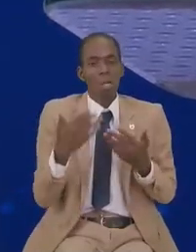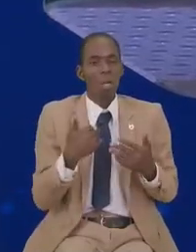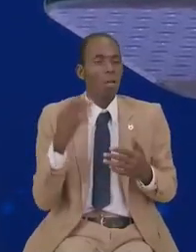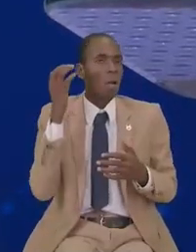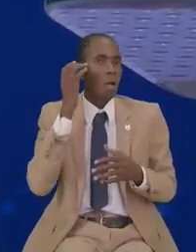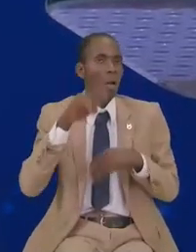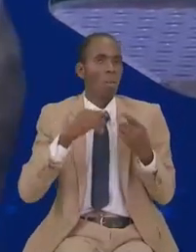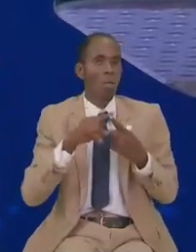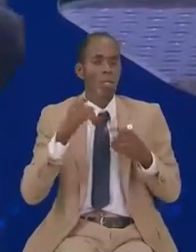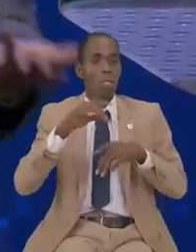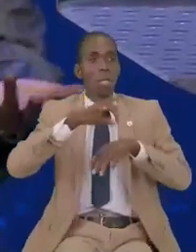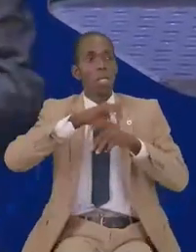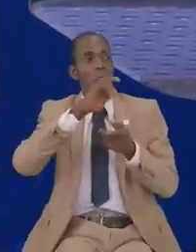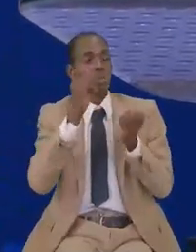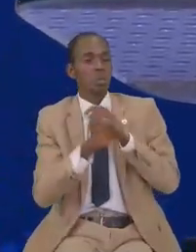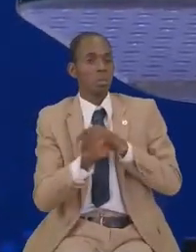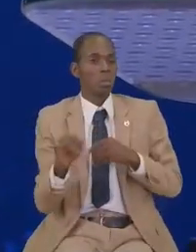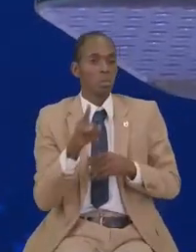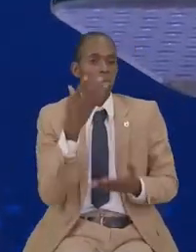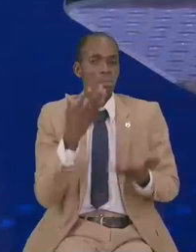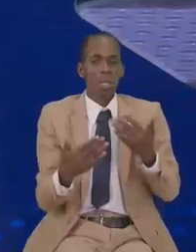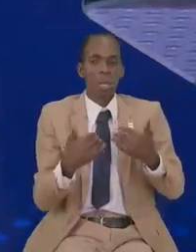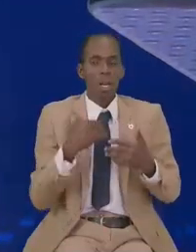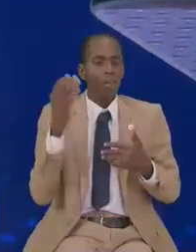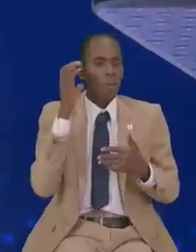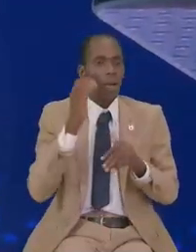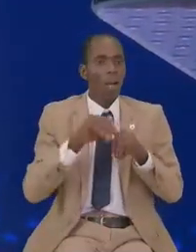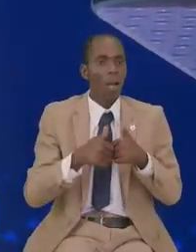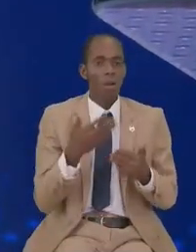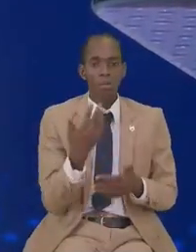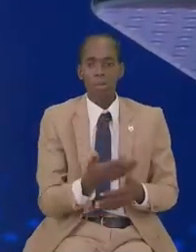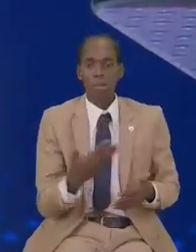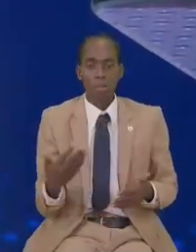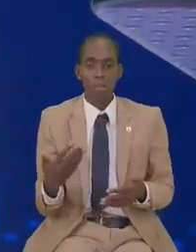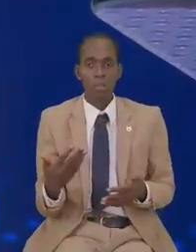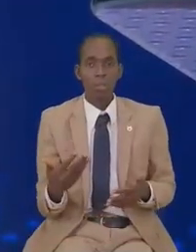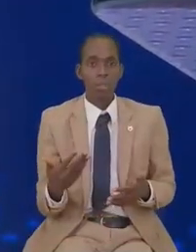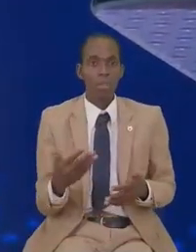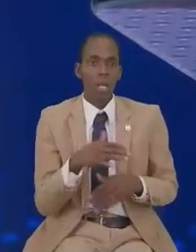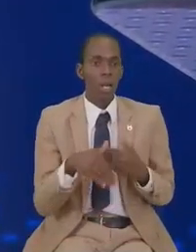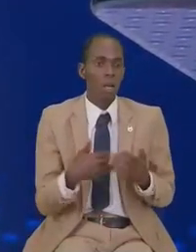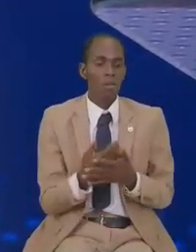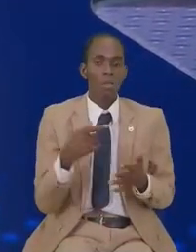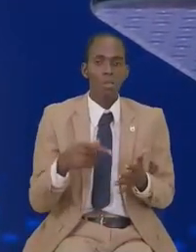de l'air. Ouais, vous aurez appris comment ce monde...